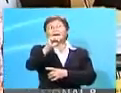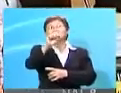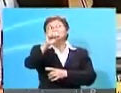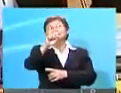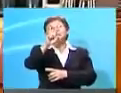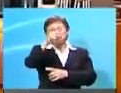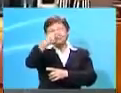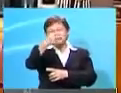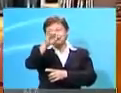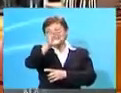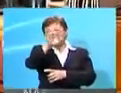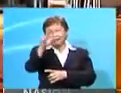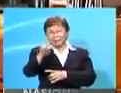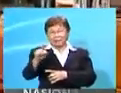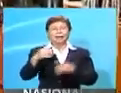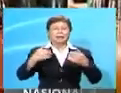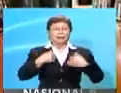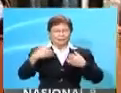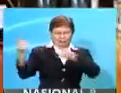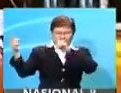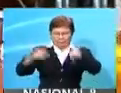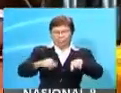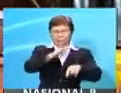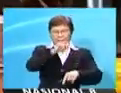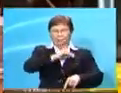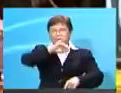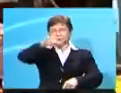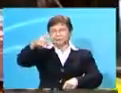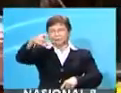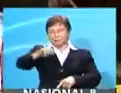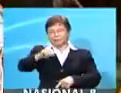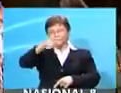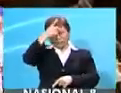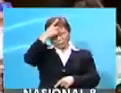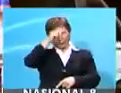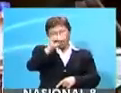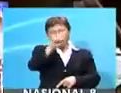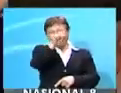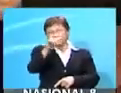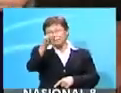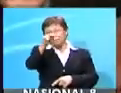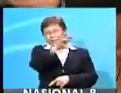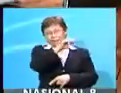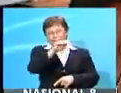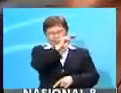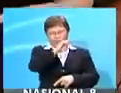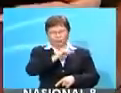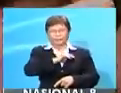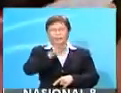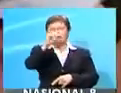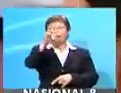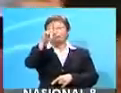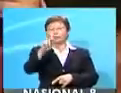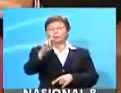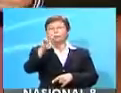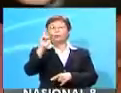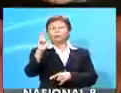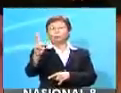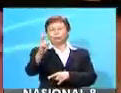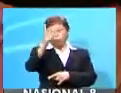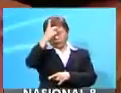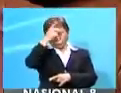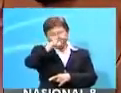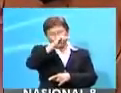turut hadir menteri di jabatan Perdana Menteri Datuk Seri azalina Man Said dan menteri perdagangan antarabangsa dan industri du Datuk Seri